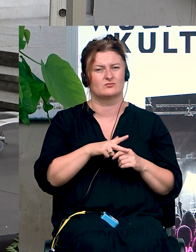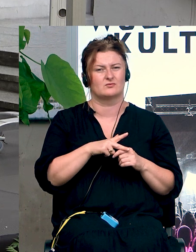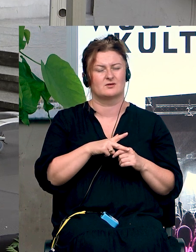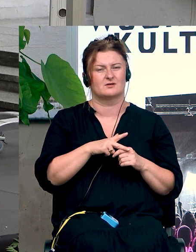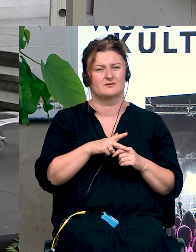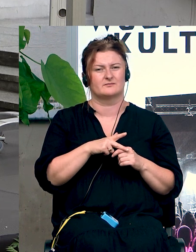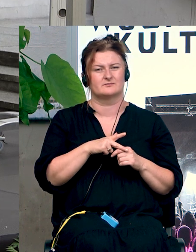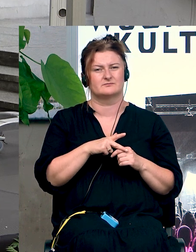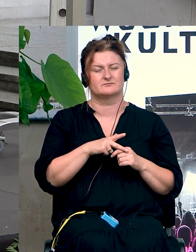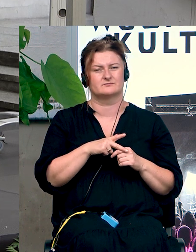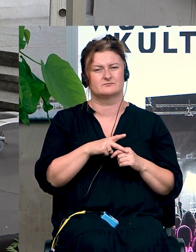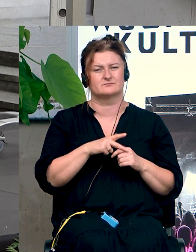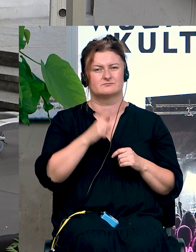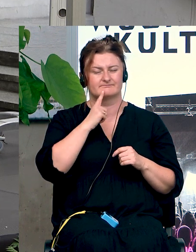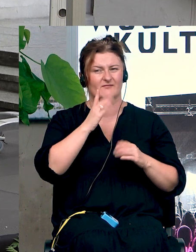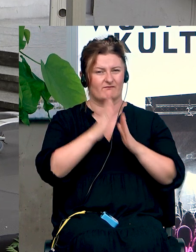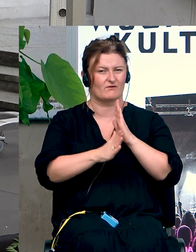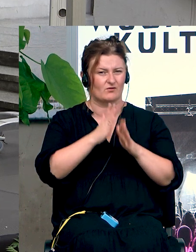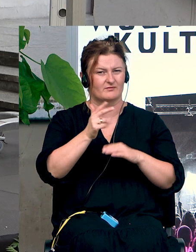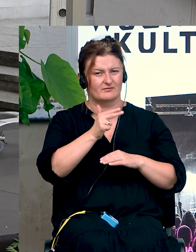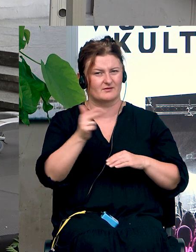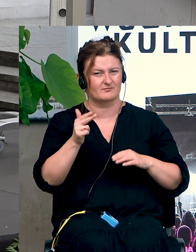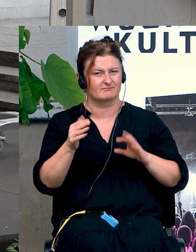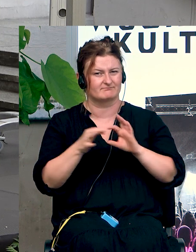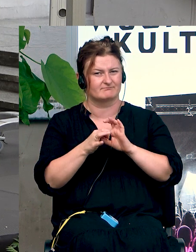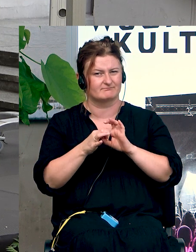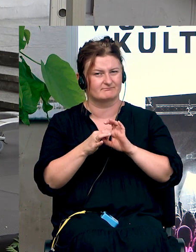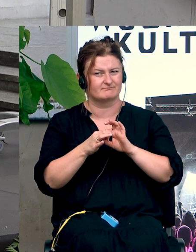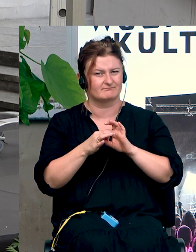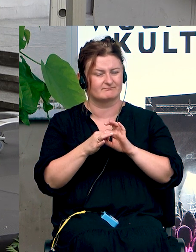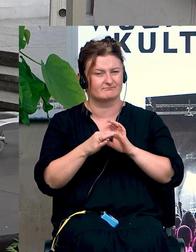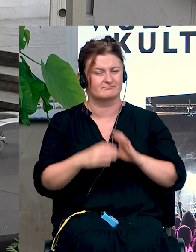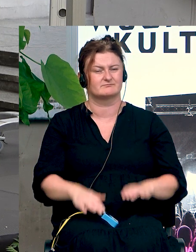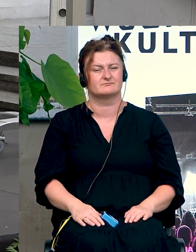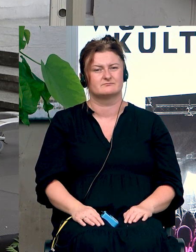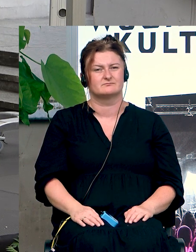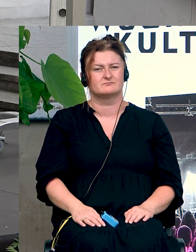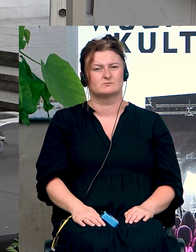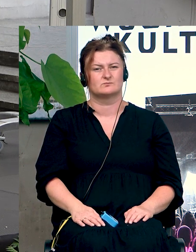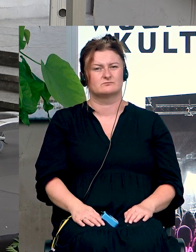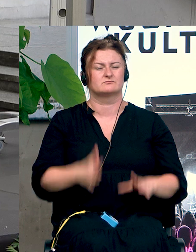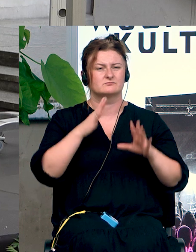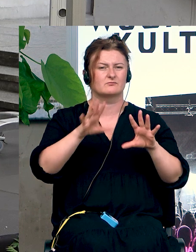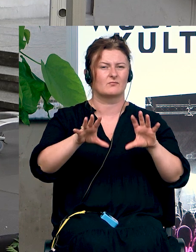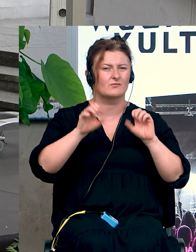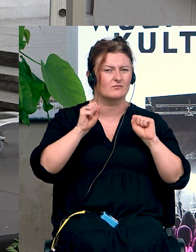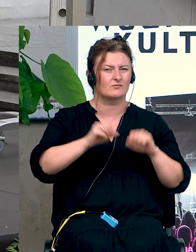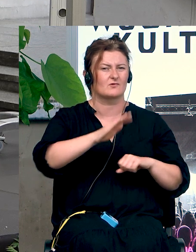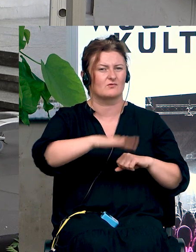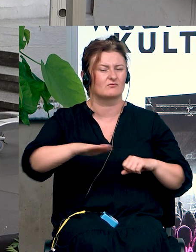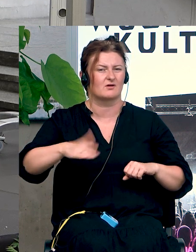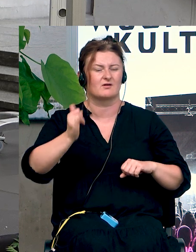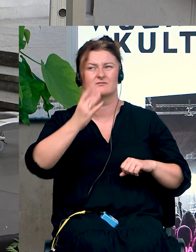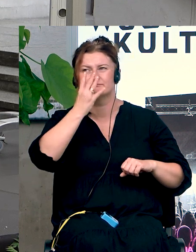ну, мовляв, про війну і рецепція власне дітей тієї війни,